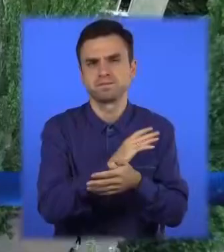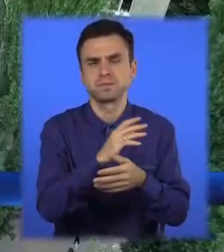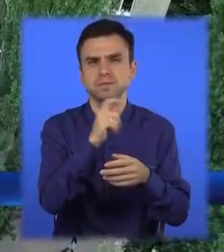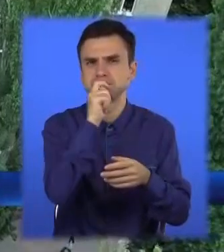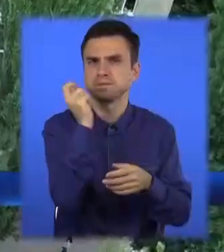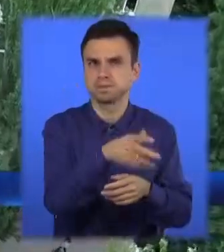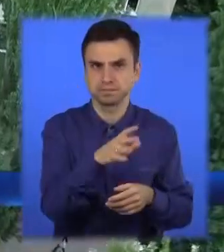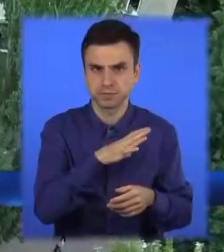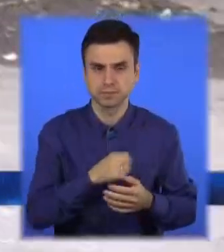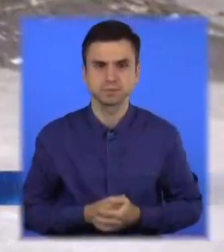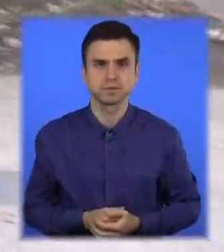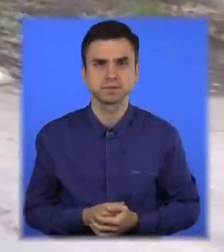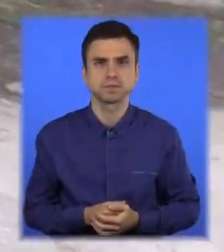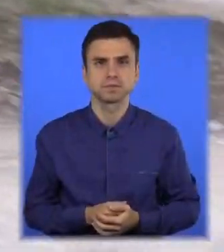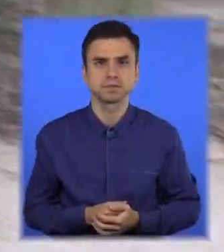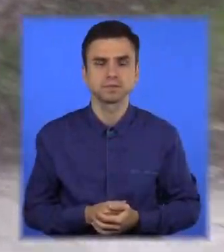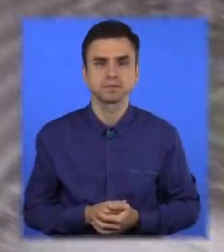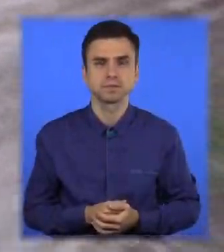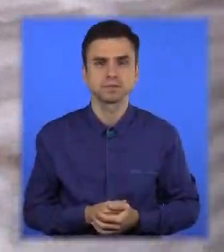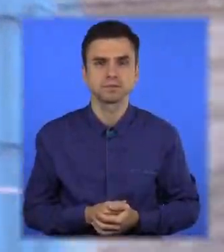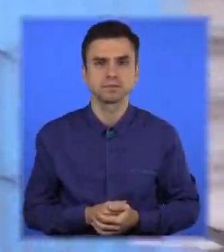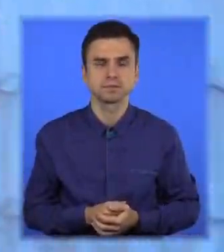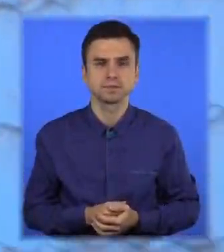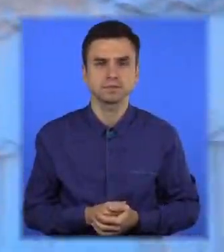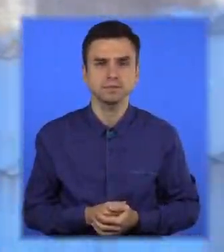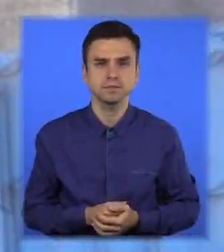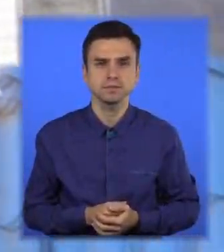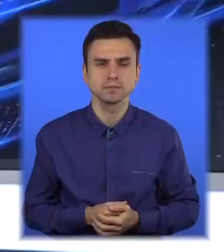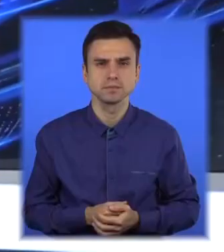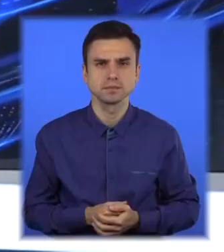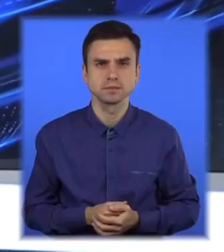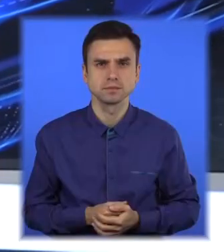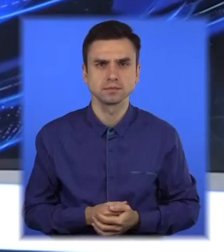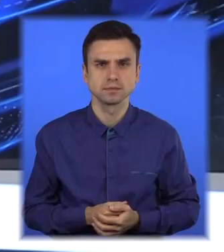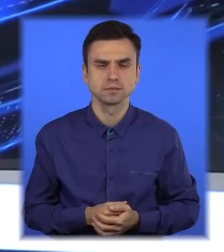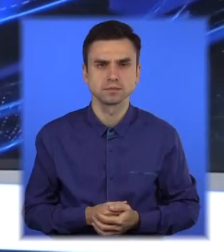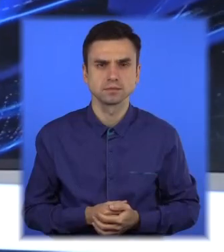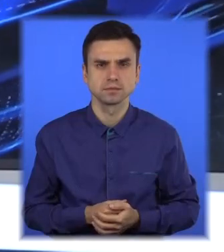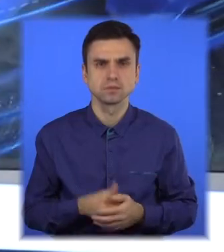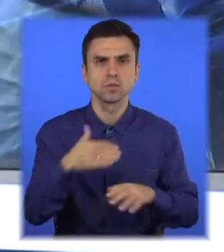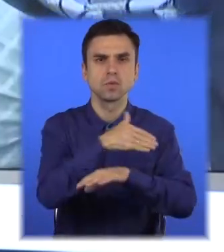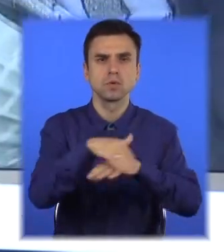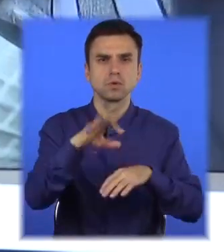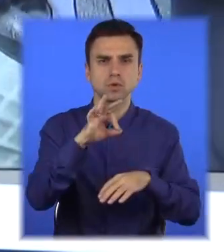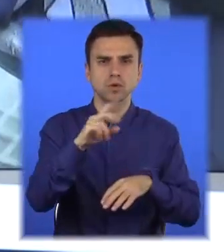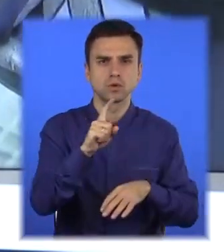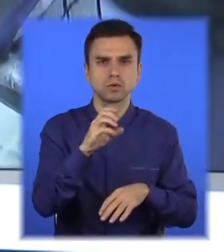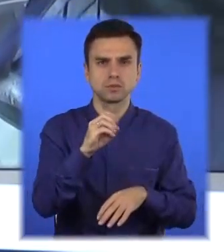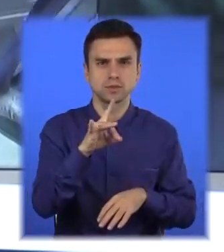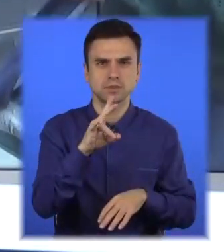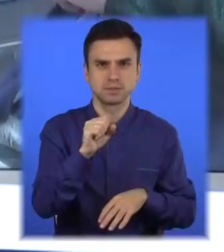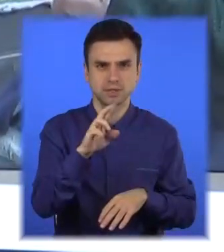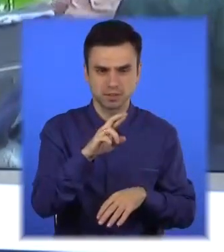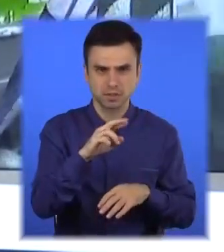Нікітін, Микола Нечепуренко, перший міський. Пожежа на Озерній. Будинок пенсіонерки